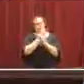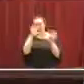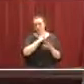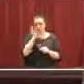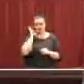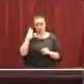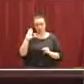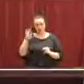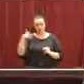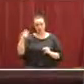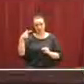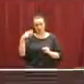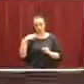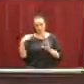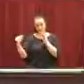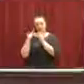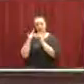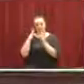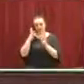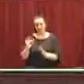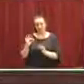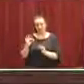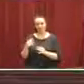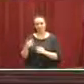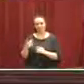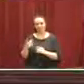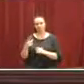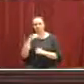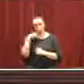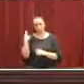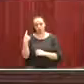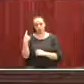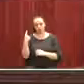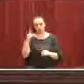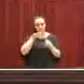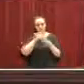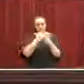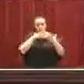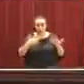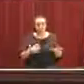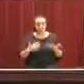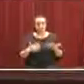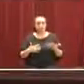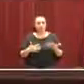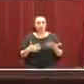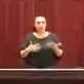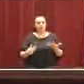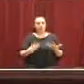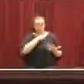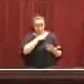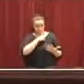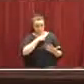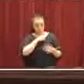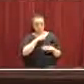senyora Camargo, comparteixo amb vostè aquesta realitat dolorosa i aquesta situació que estem vivint, desgraciadament,